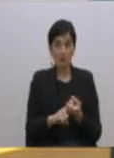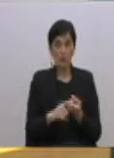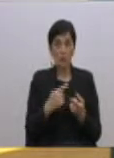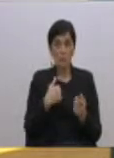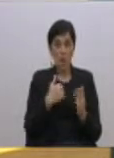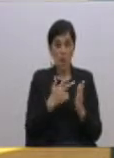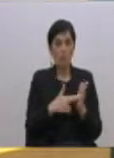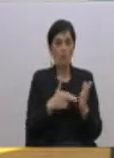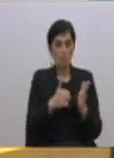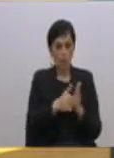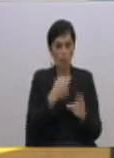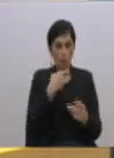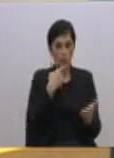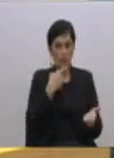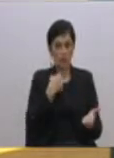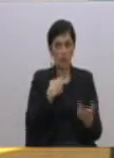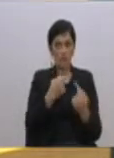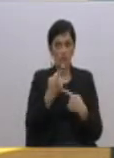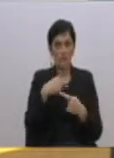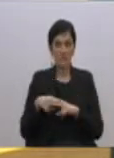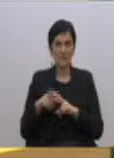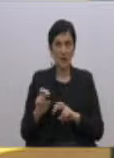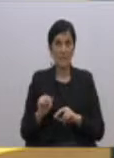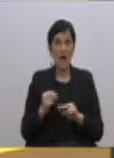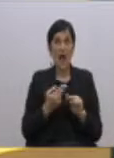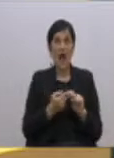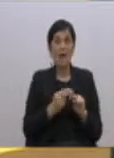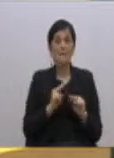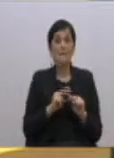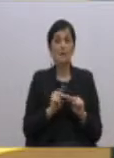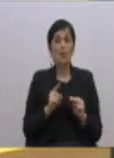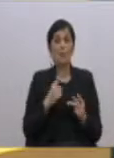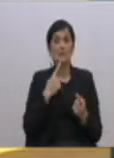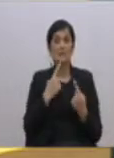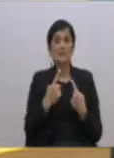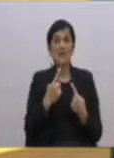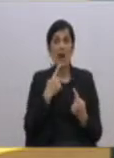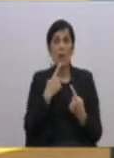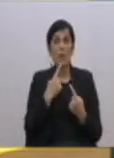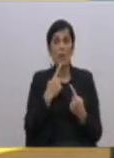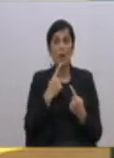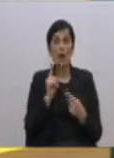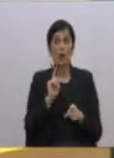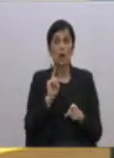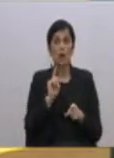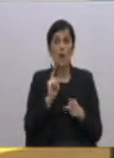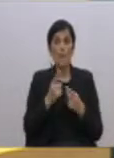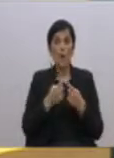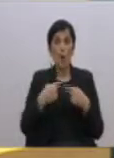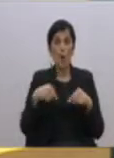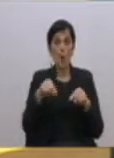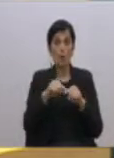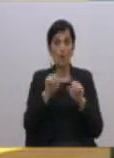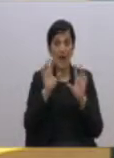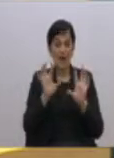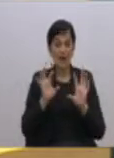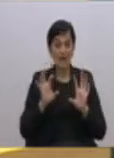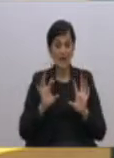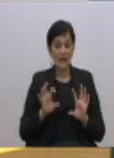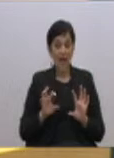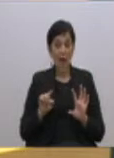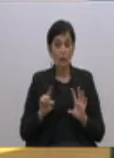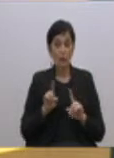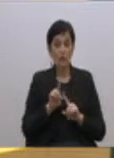ბოდიშს მოგიხდით და დაუბრუნდებით ჩვენს კარს. მაგაზე არის საუბარი, რომ ორგანული კანონითაც კი ისეთ